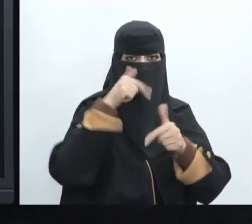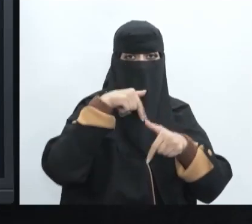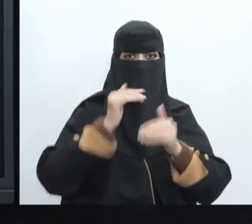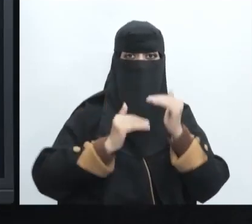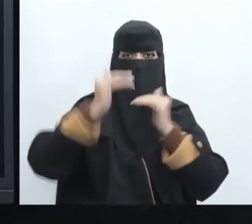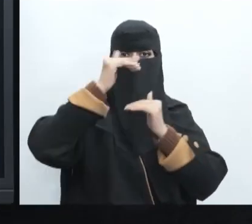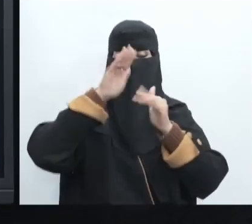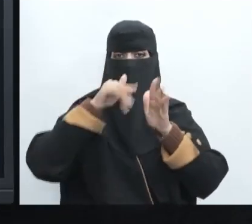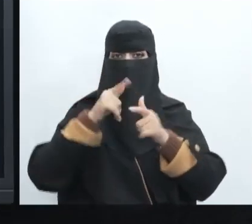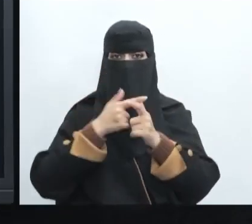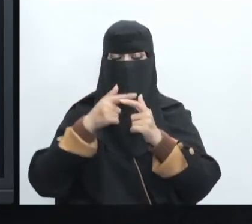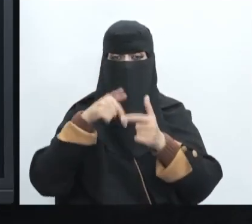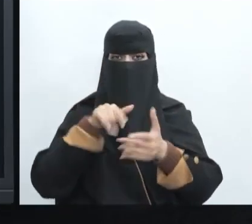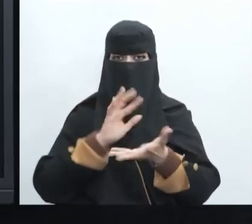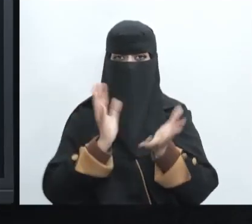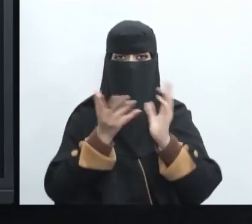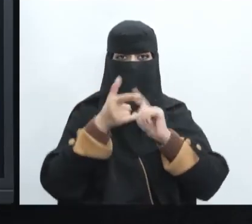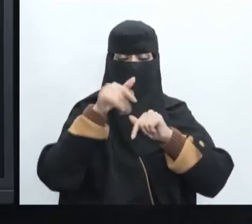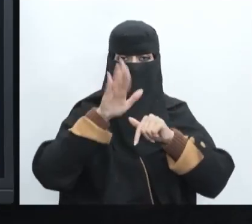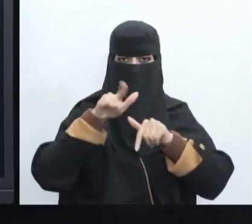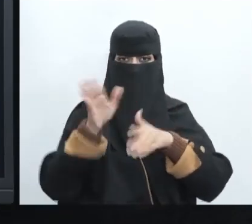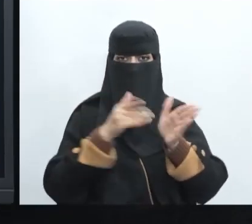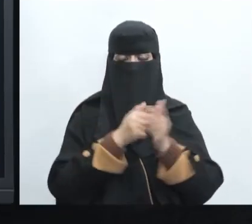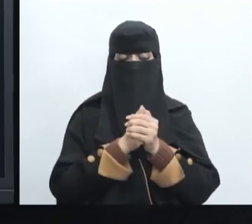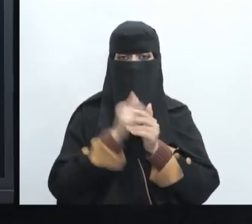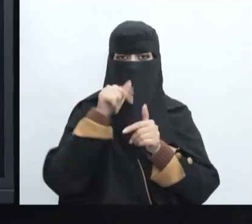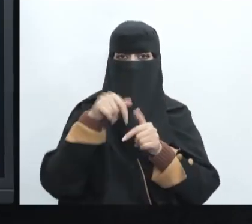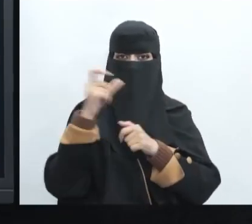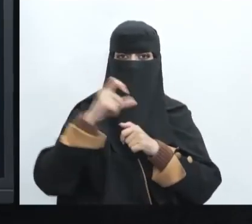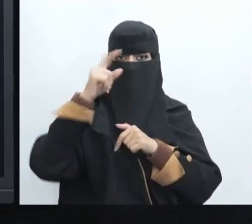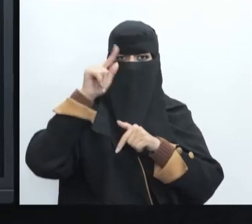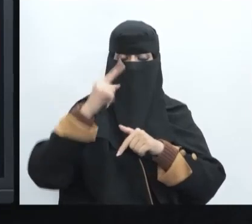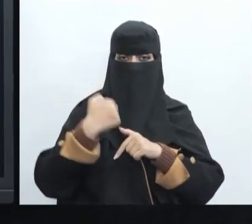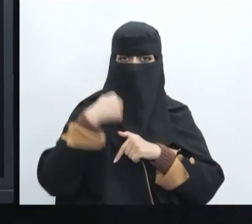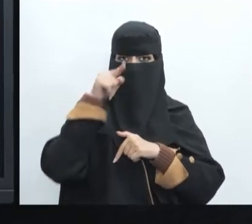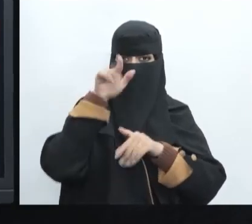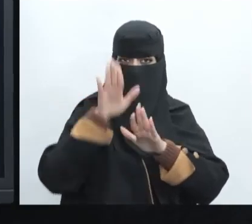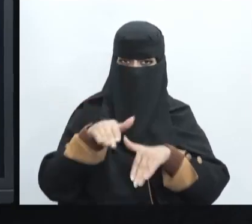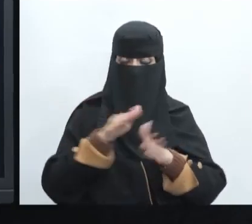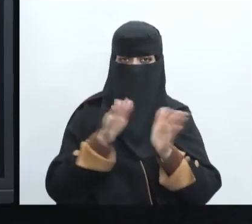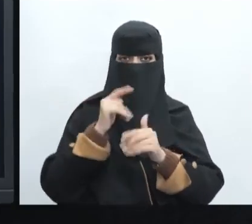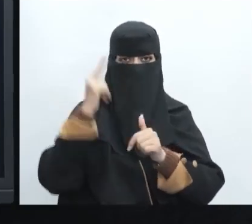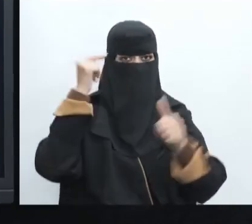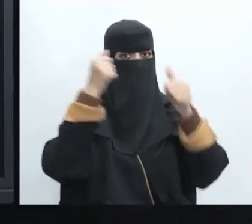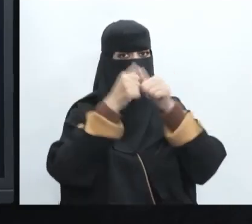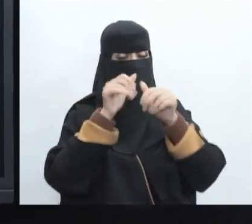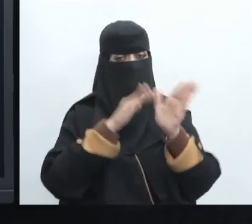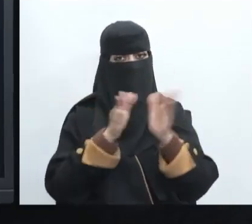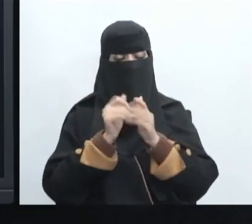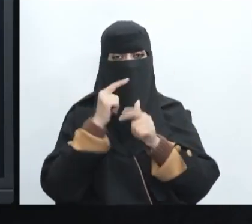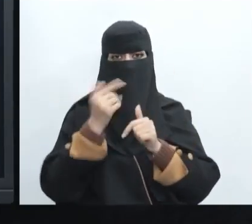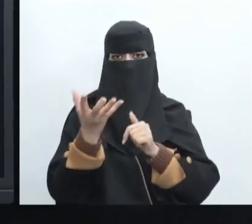ومكانتها بين دول العالم الاسلامي انا وانتم ابناء وبنات الطلاب نستذكروا